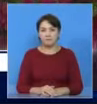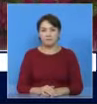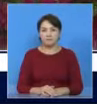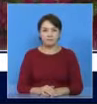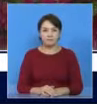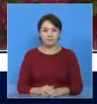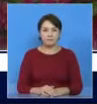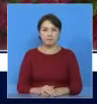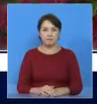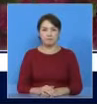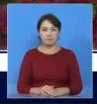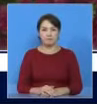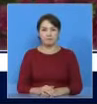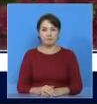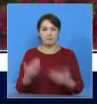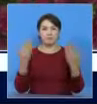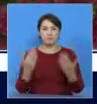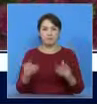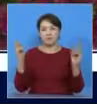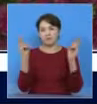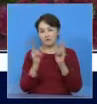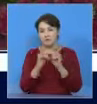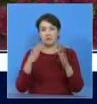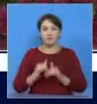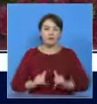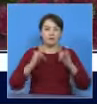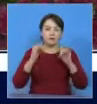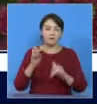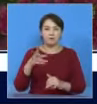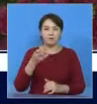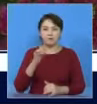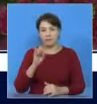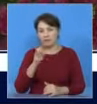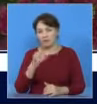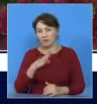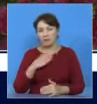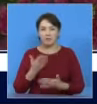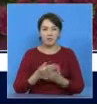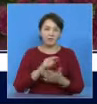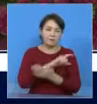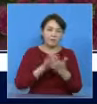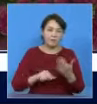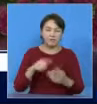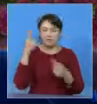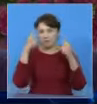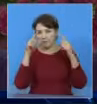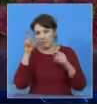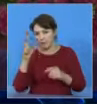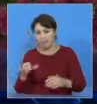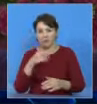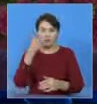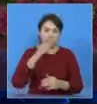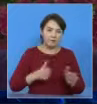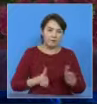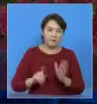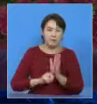синтол шарараме сегодняшняя встреча посвящена гуль самал ой мохана вне нашему поэту и композитору свой путь она